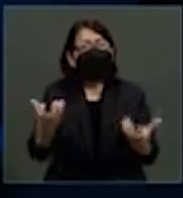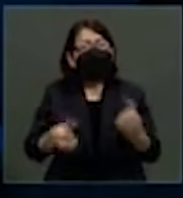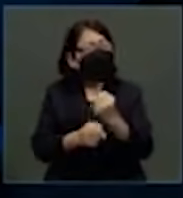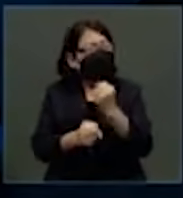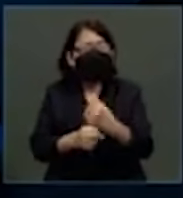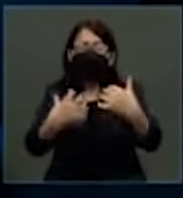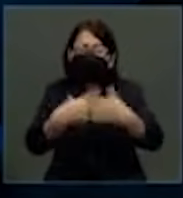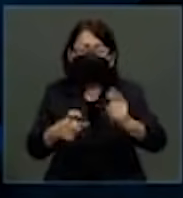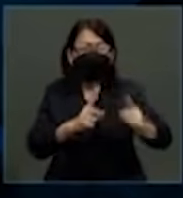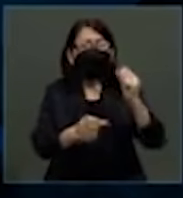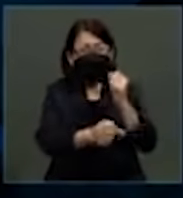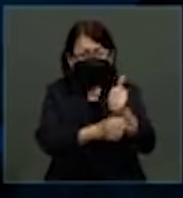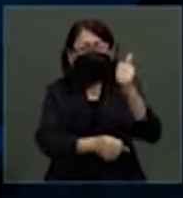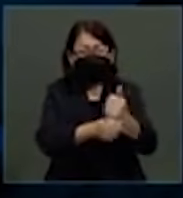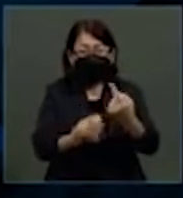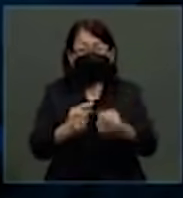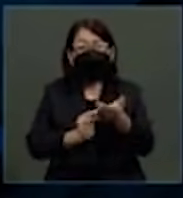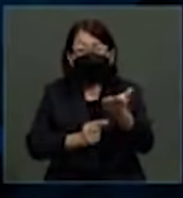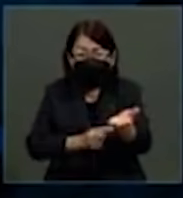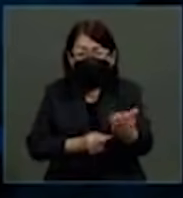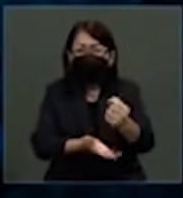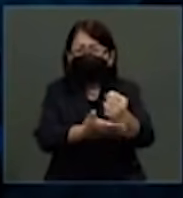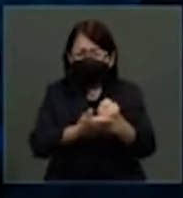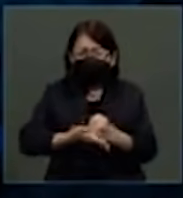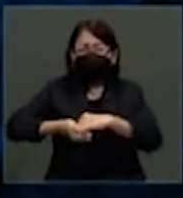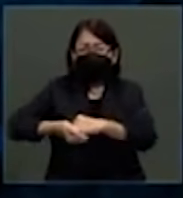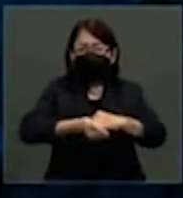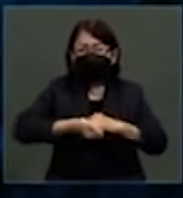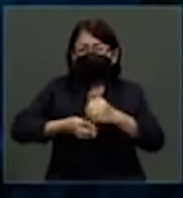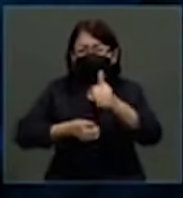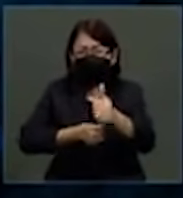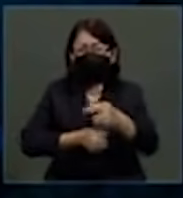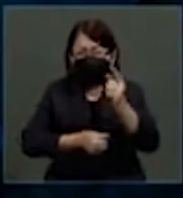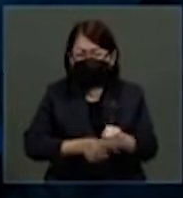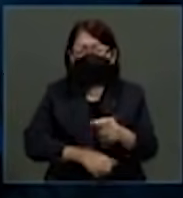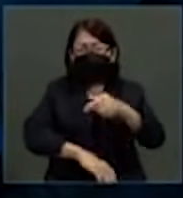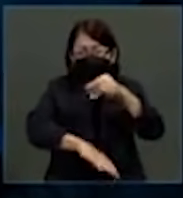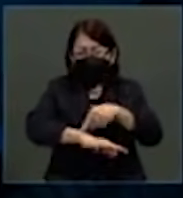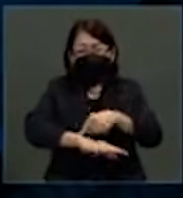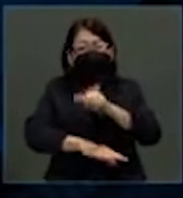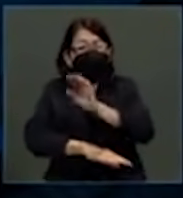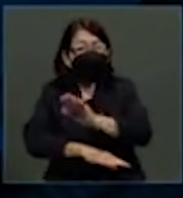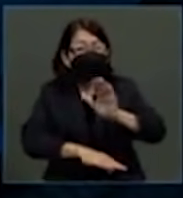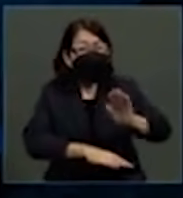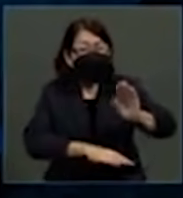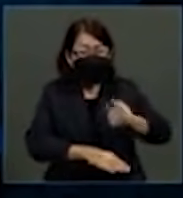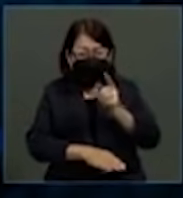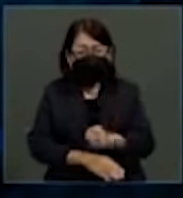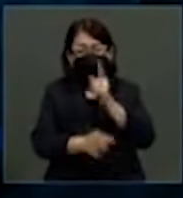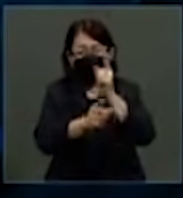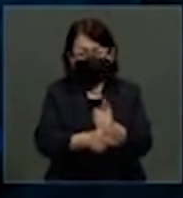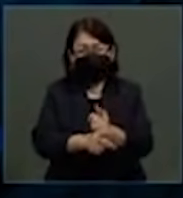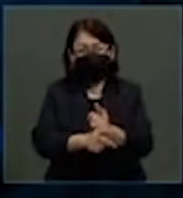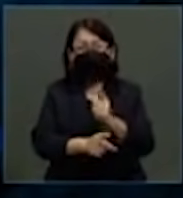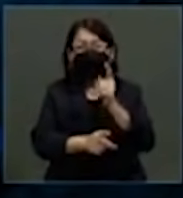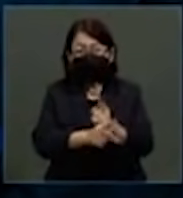นี้ก็พูดก็คือกลุ่มของคนทำงานโรงงานนะครับเพราะฉะนั้นเครื่องจักรยังดำเนินการกันได้แต่ว่าขอความ